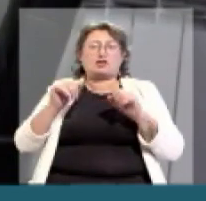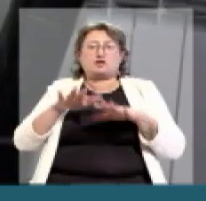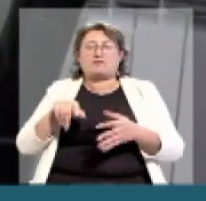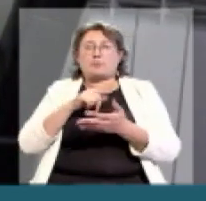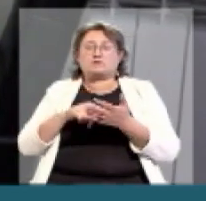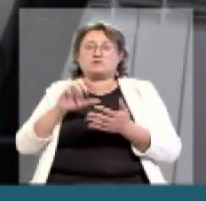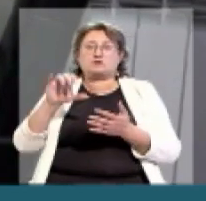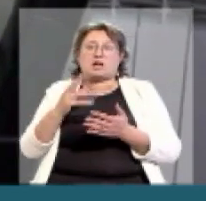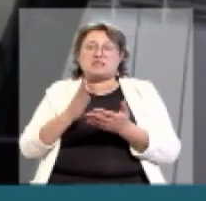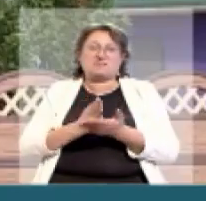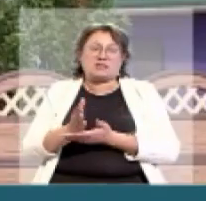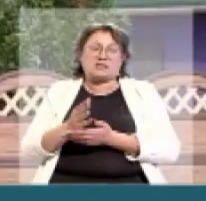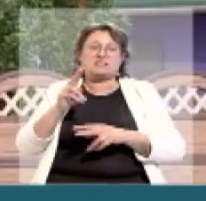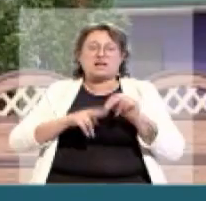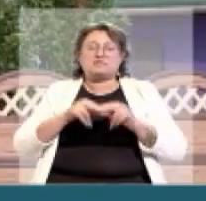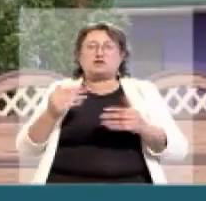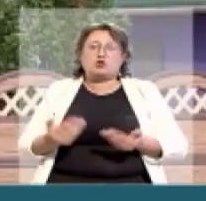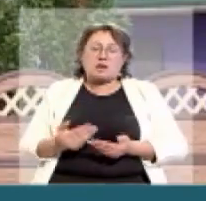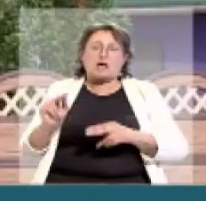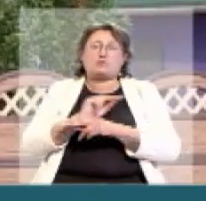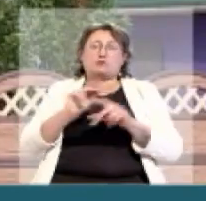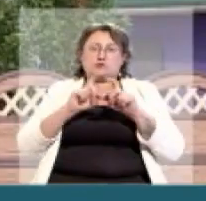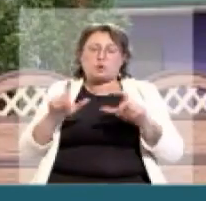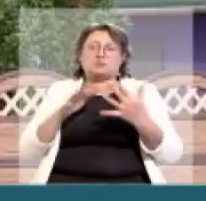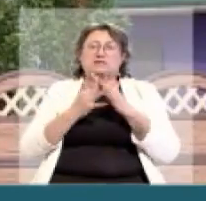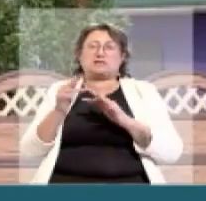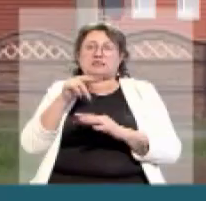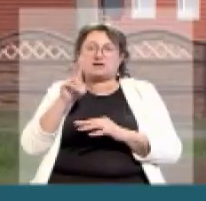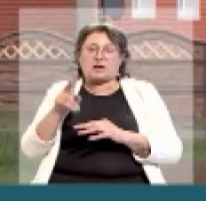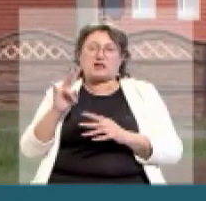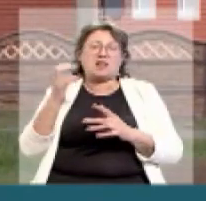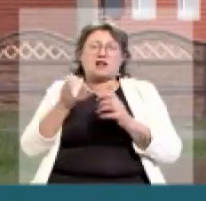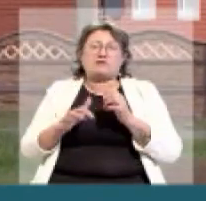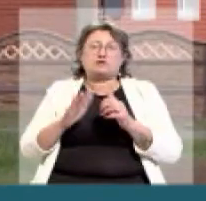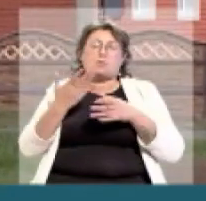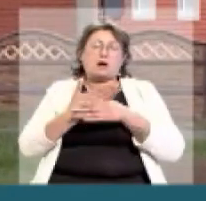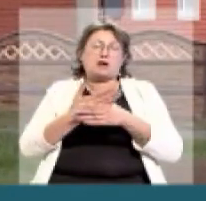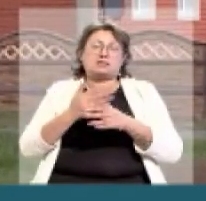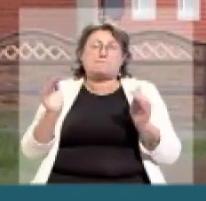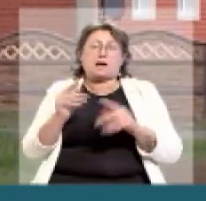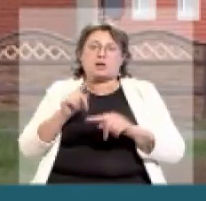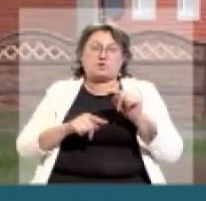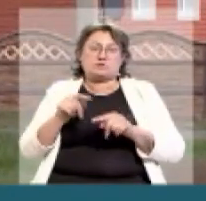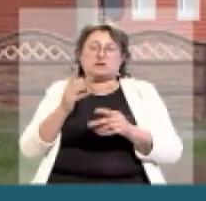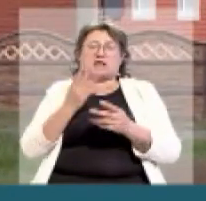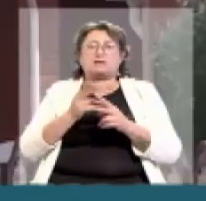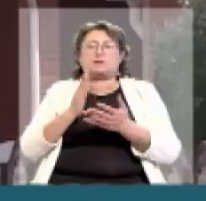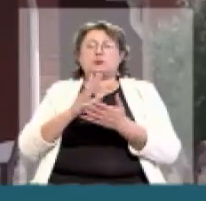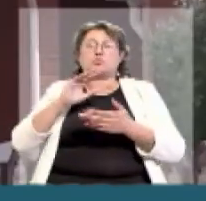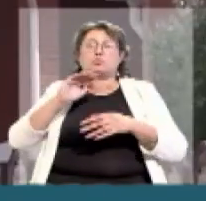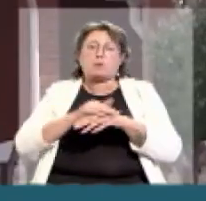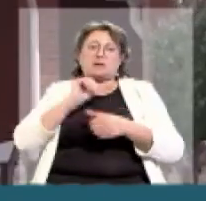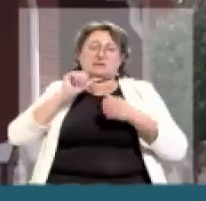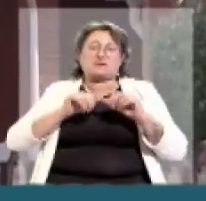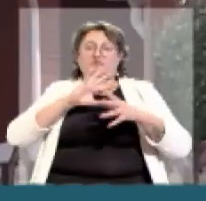решения вопросов в социальной сфере. Строительство жилья, ремонт школ, сельских ДК – для неравнодушных помогать малой родине стало доброй